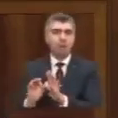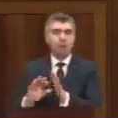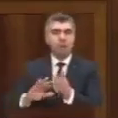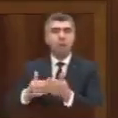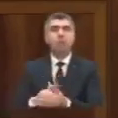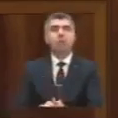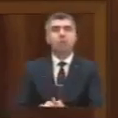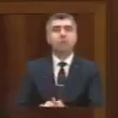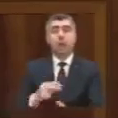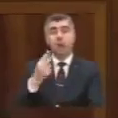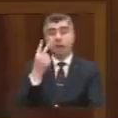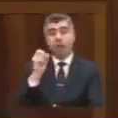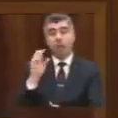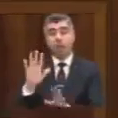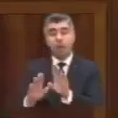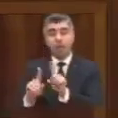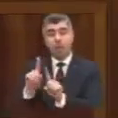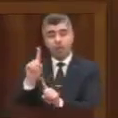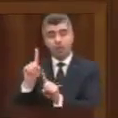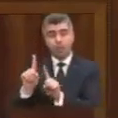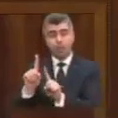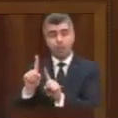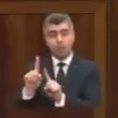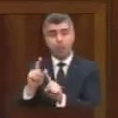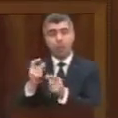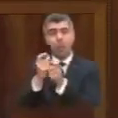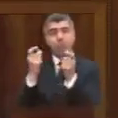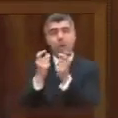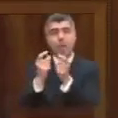يعني مسدود من 2011 حتى 2019، شركه وحده اللي ضافت، فاذا هذا مغلوق.